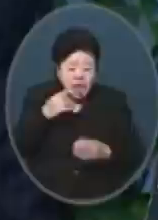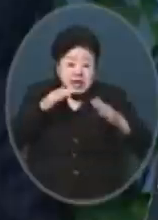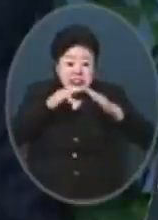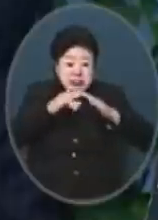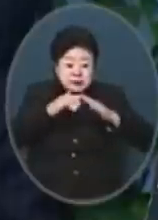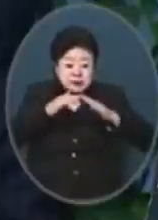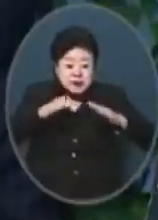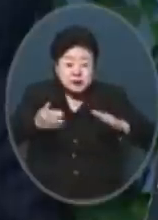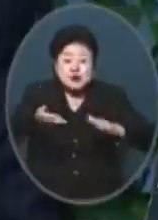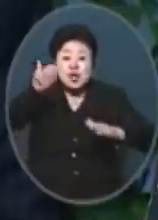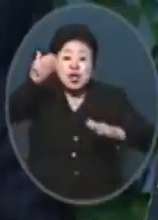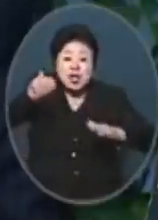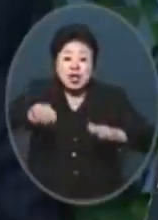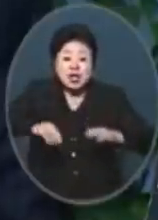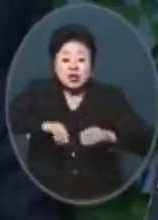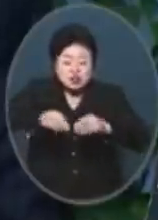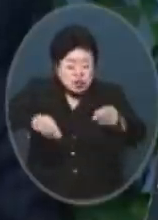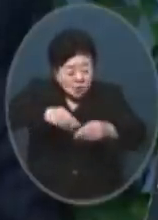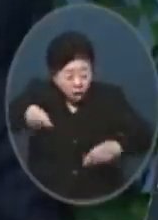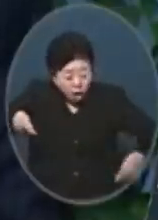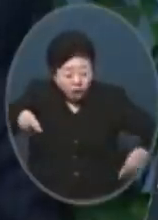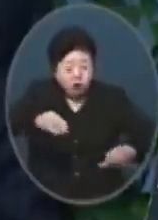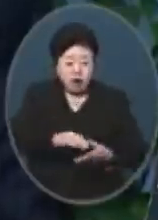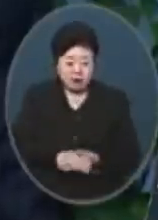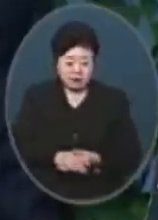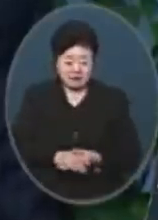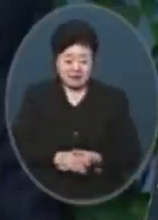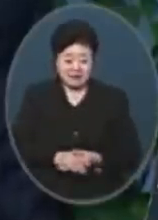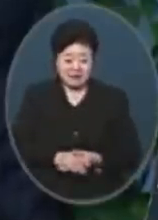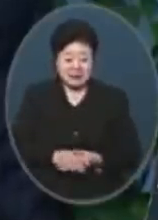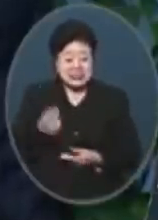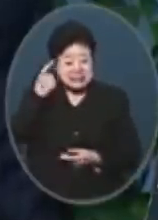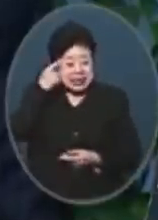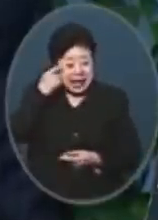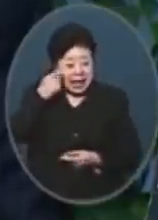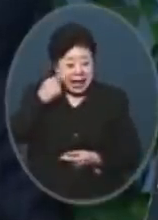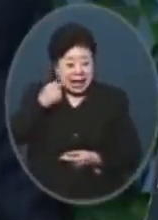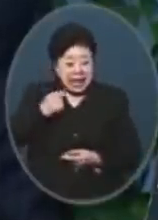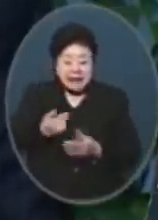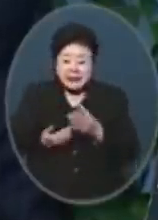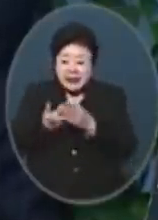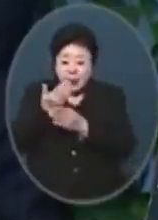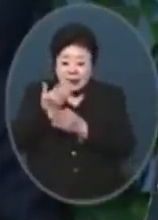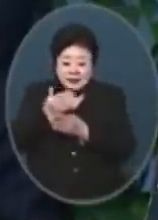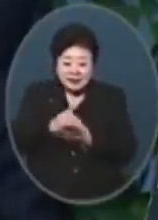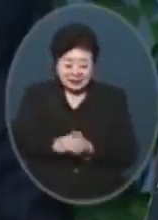지붕에 구멍을 뚫으면 되겠다는 생각이